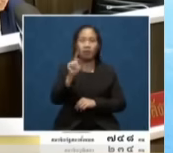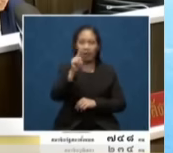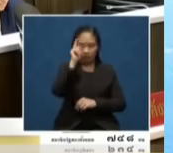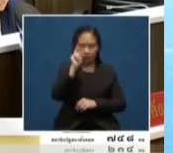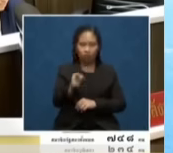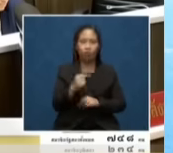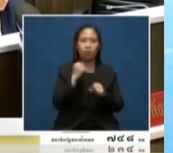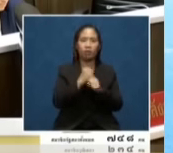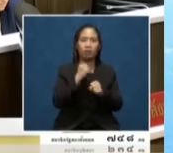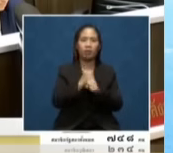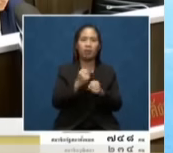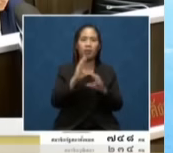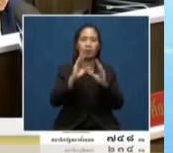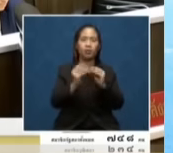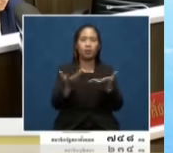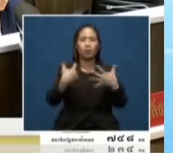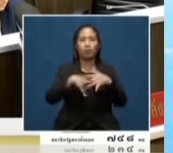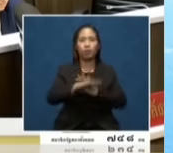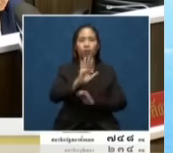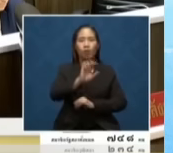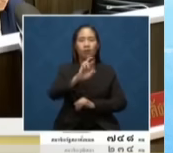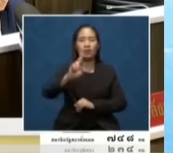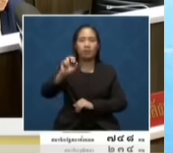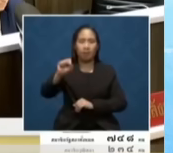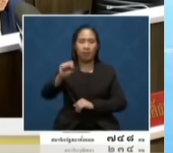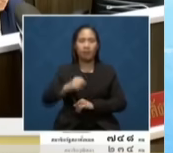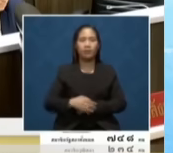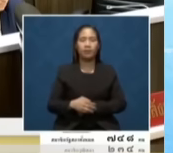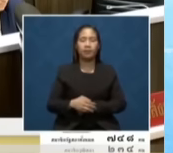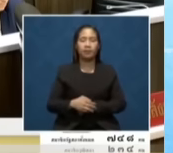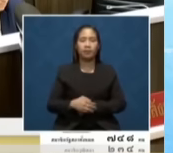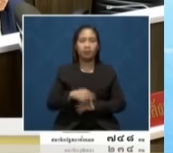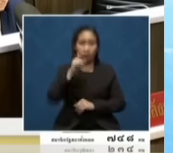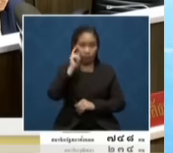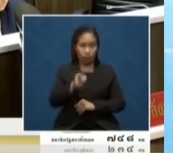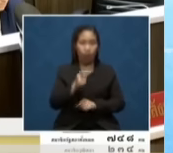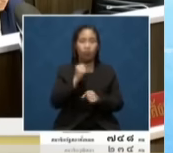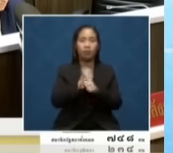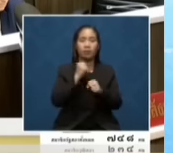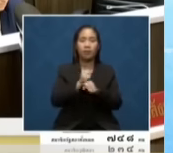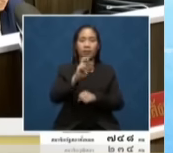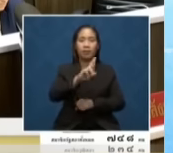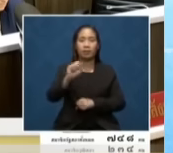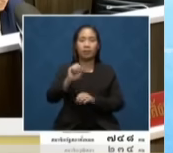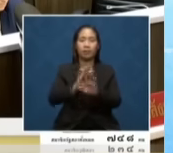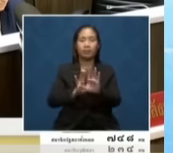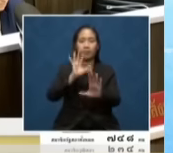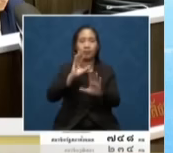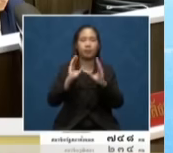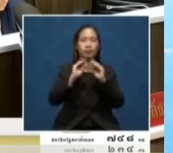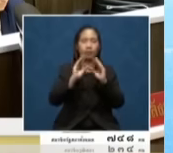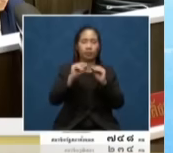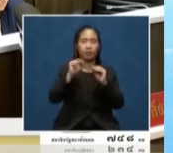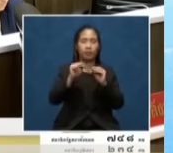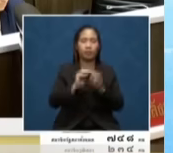ครึ่งสภามัน250โหวตยังไงก็แพ้ก็ต้องไปหาเพิ่มล่ะสมมุติเป็นนายกแต่คุณไปเสนอกฎหมายเนี่ยสภาแล้วมัน